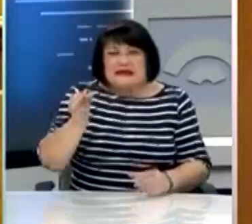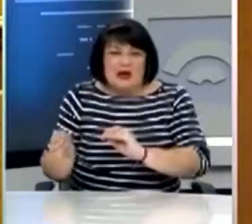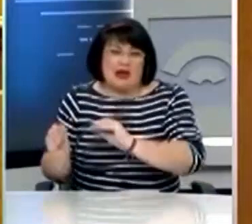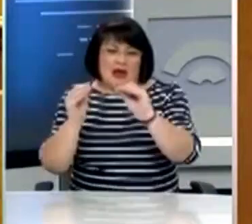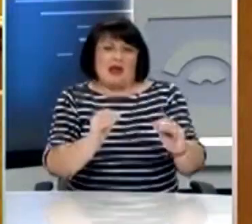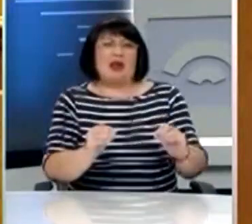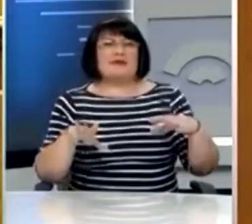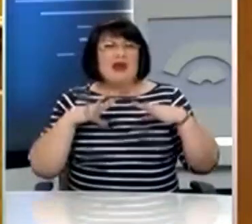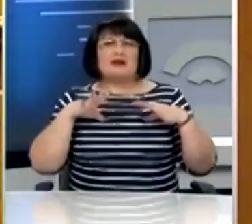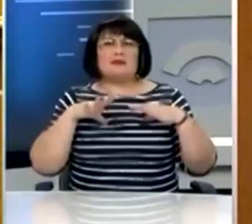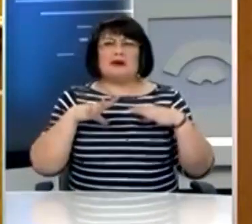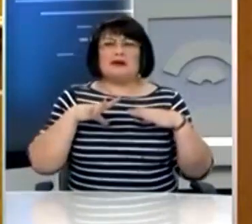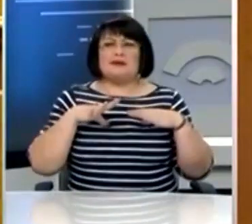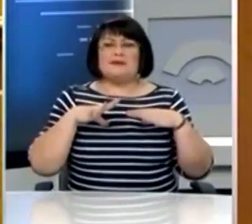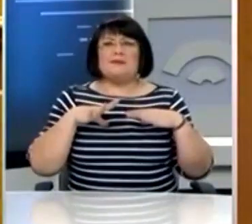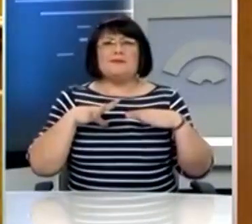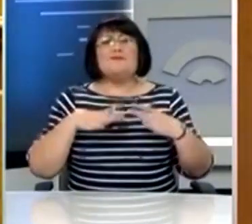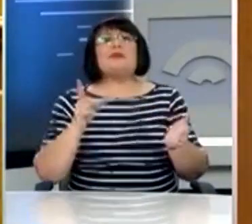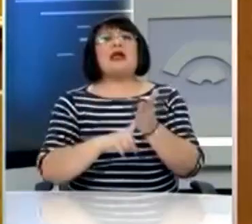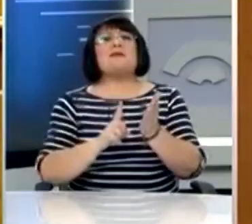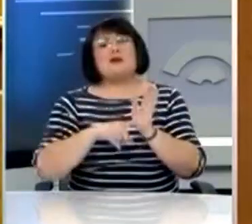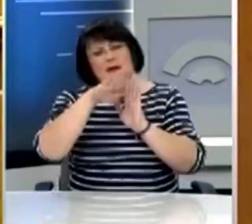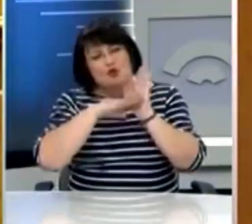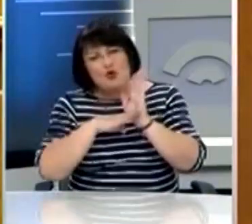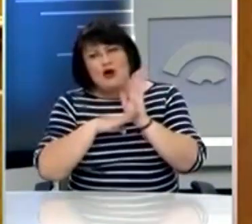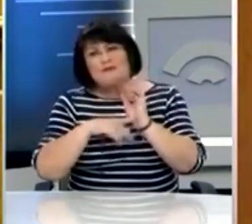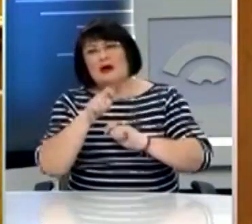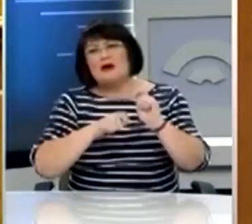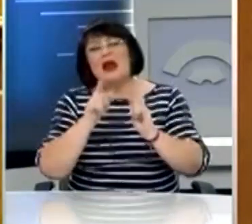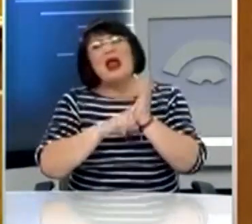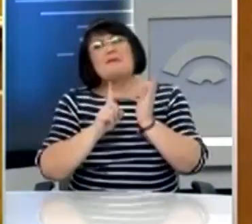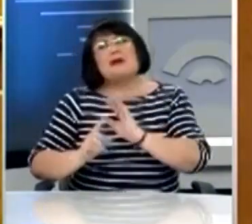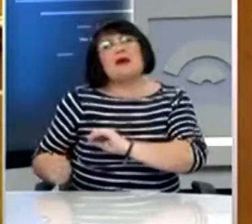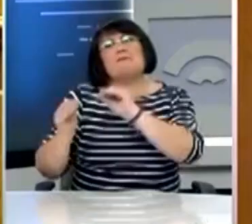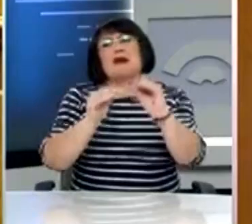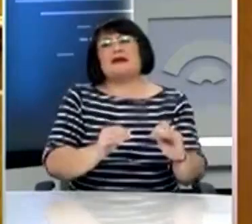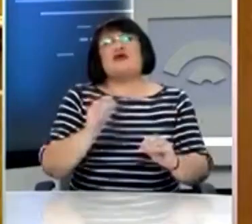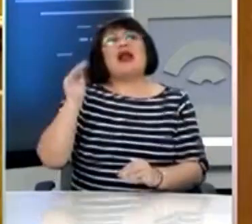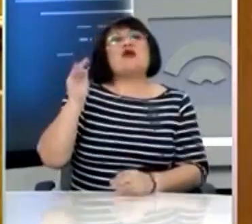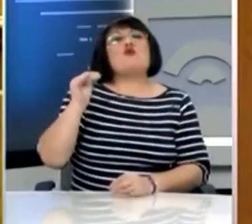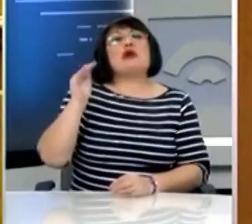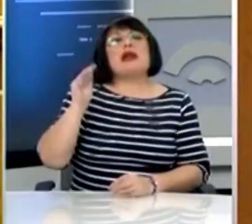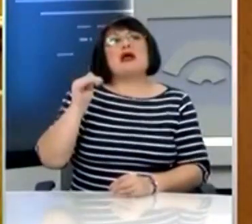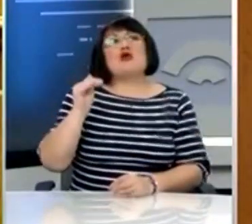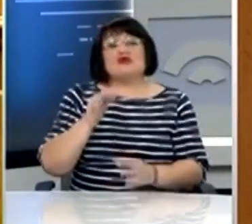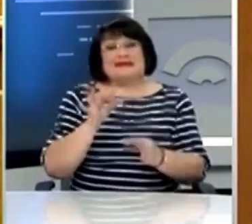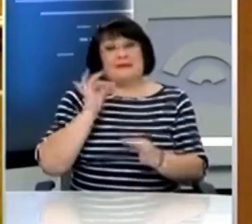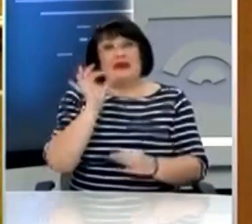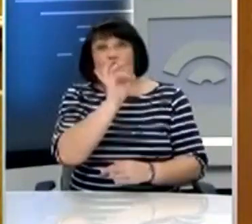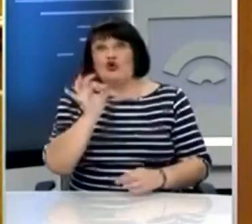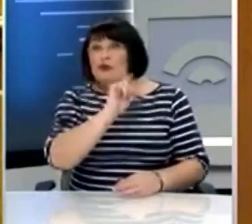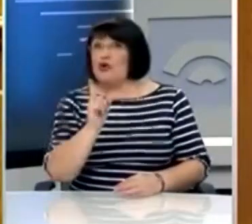ήταν έτοιμη και έπρεπε, ήταν προγραμματισμένη και έπρεπε να γίνει αυτή η μεταφορά Ιούλιο μήνα, όχι Σεπτέμβριο και